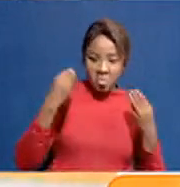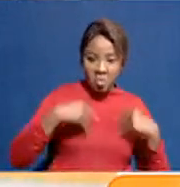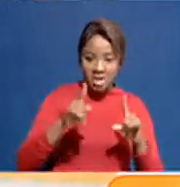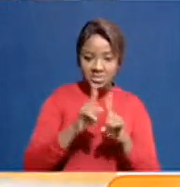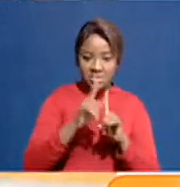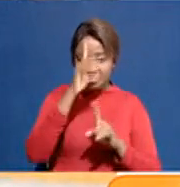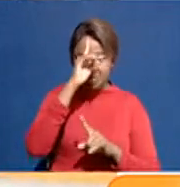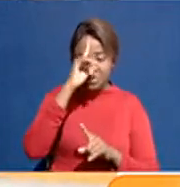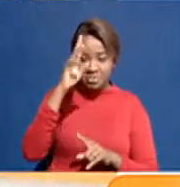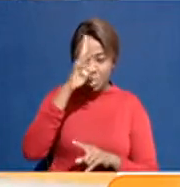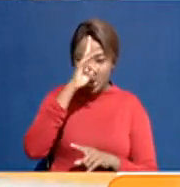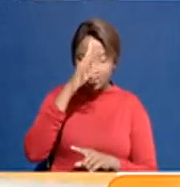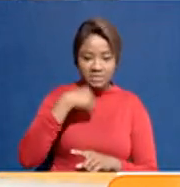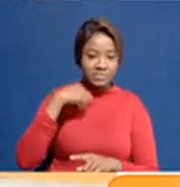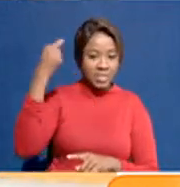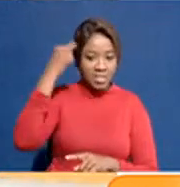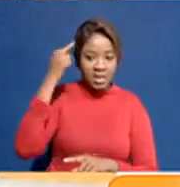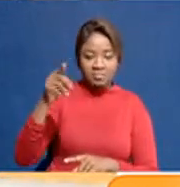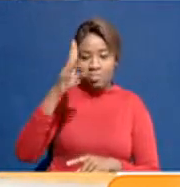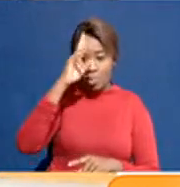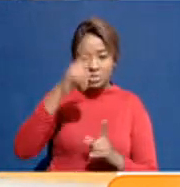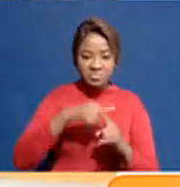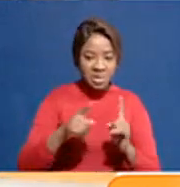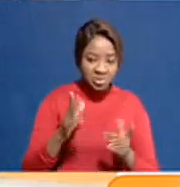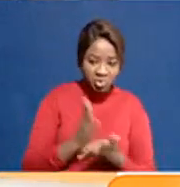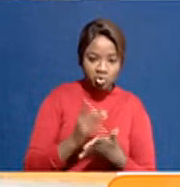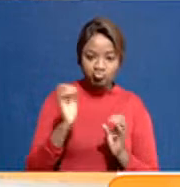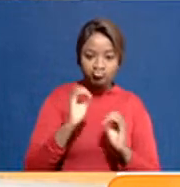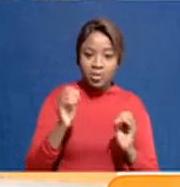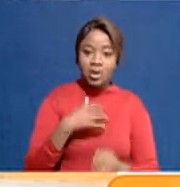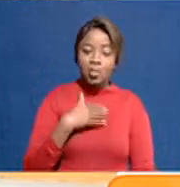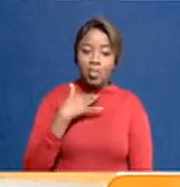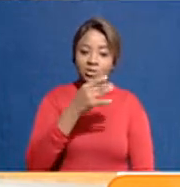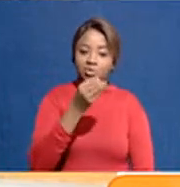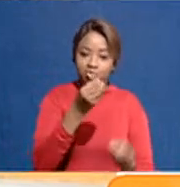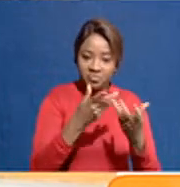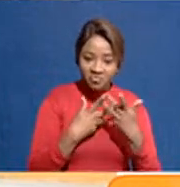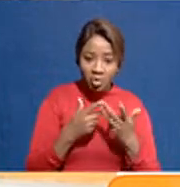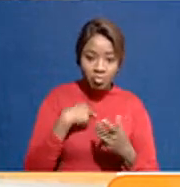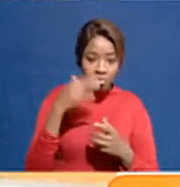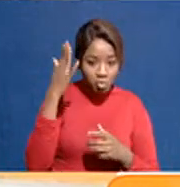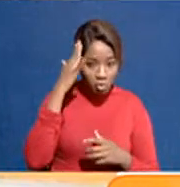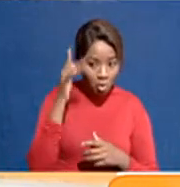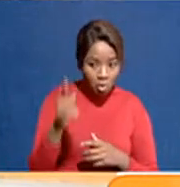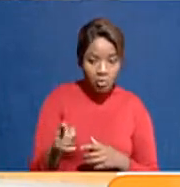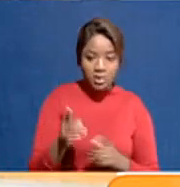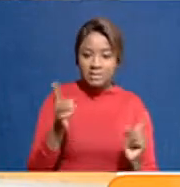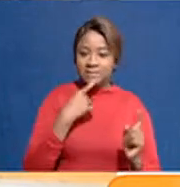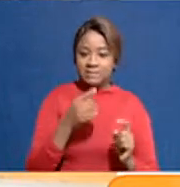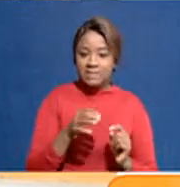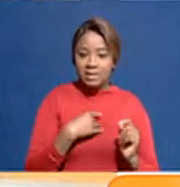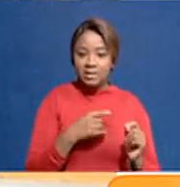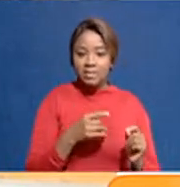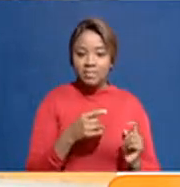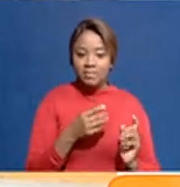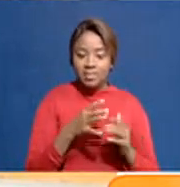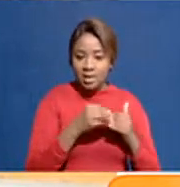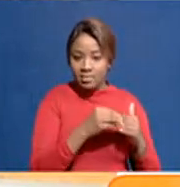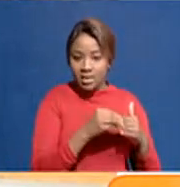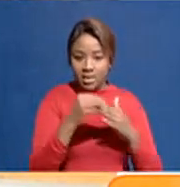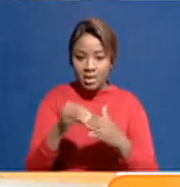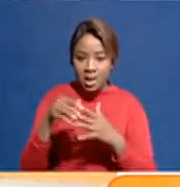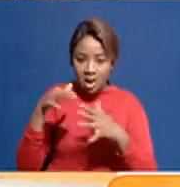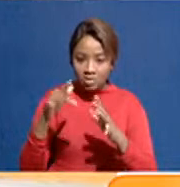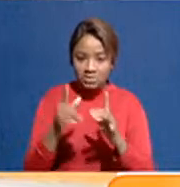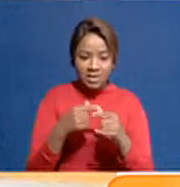askari, lakini hawakuwa askari. Wakaniambia, tunataka utuambie kama unamjua. Wakati walinipeleka nje ya ofisi,